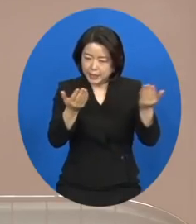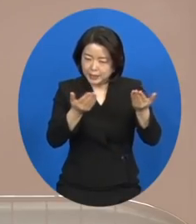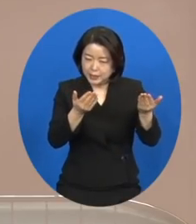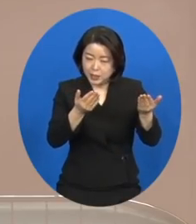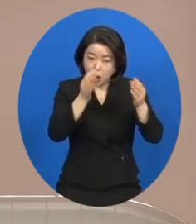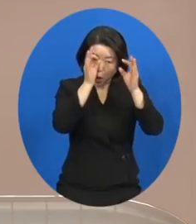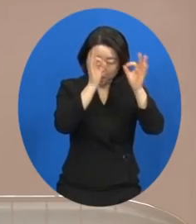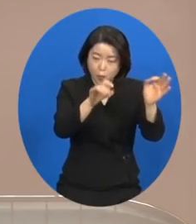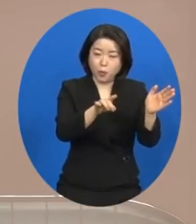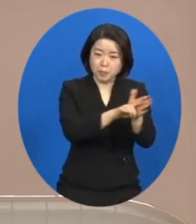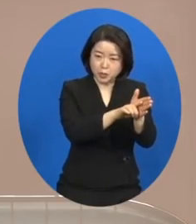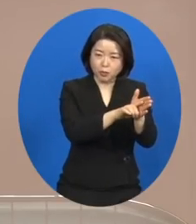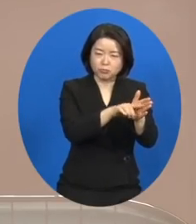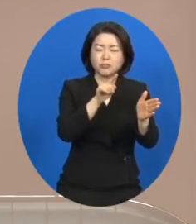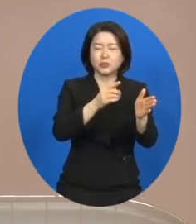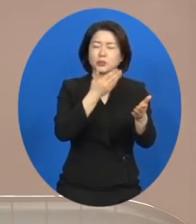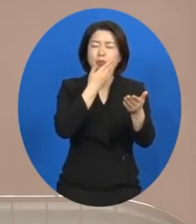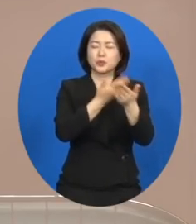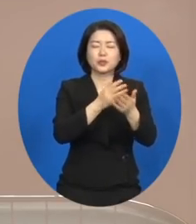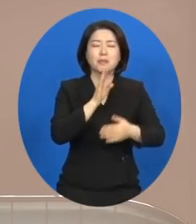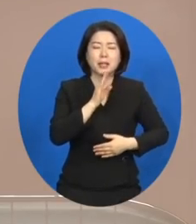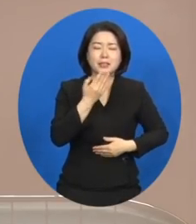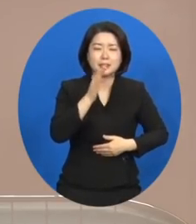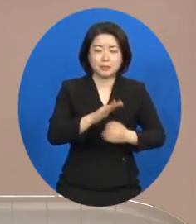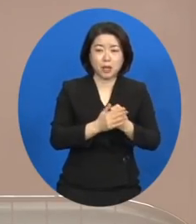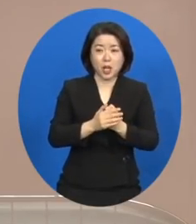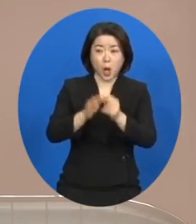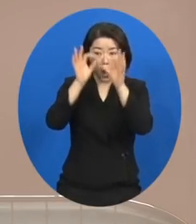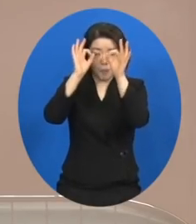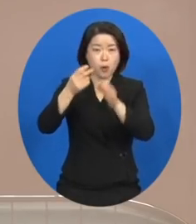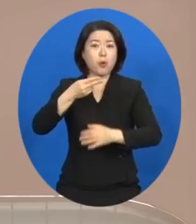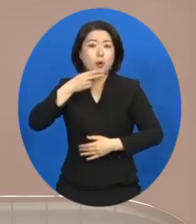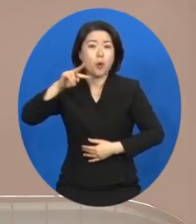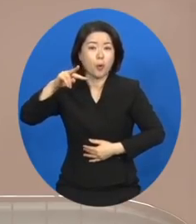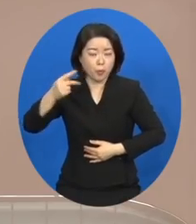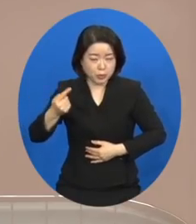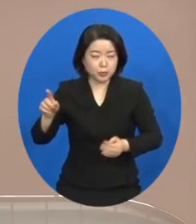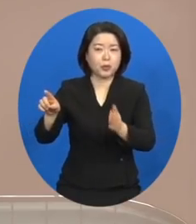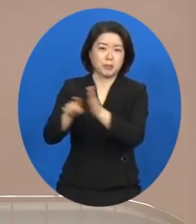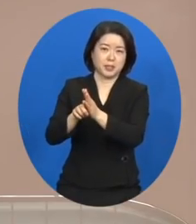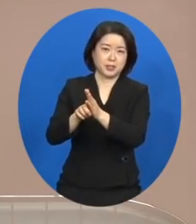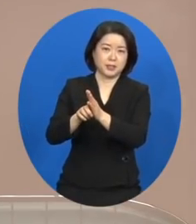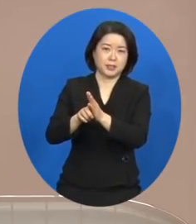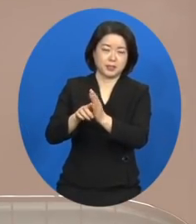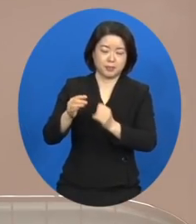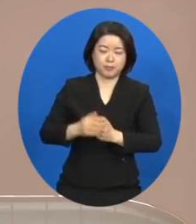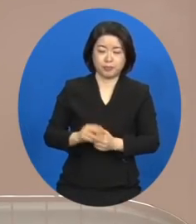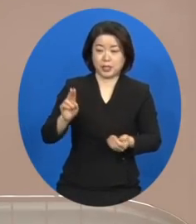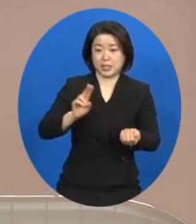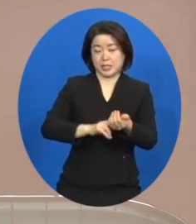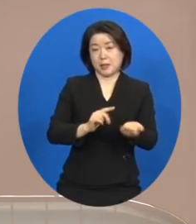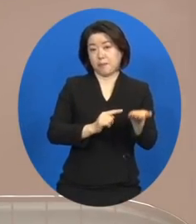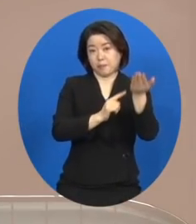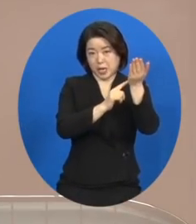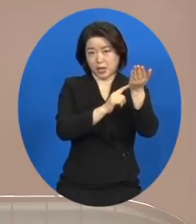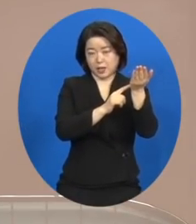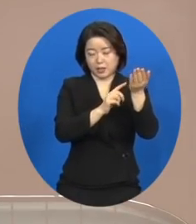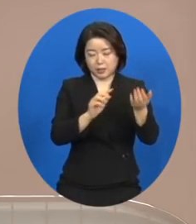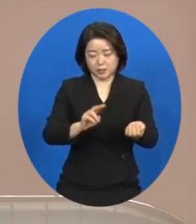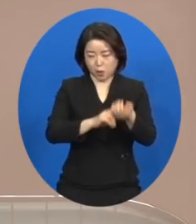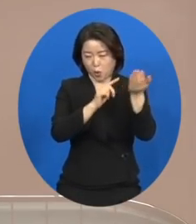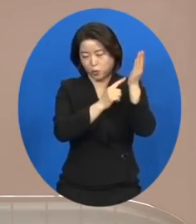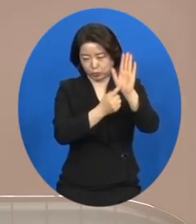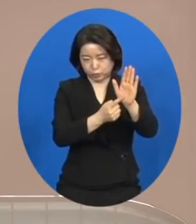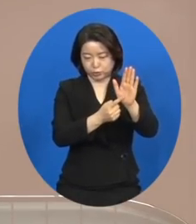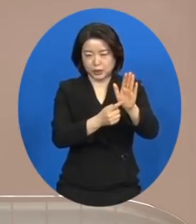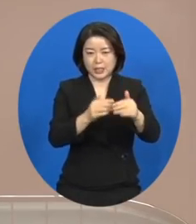그것도 귀할 수 있지만 보지 않고도 믿을 수 있는 것, 그 표적 신앙의 한계를 넘어가야 된다라고 말씀하시는